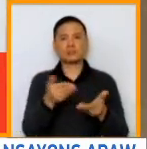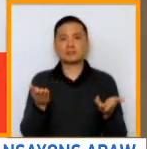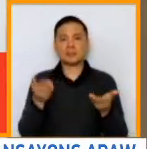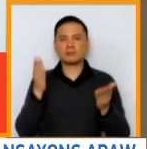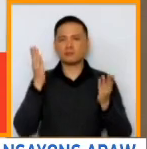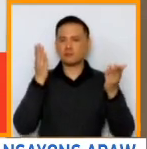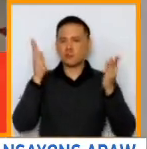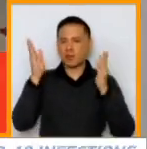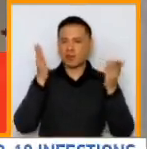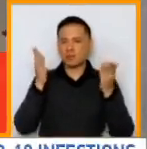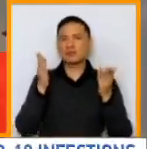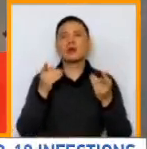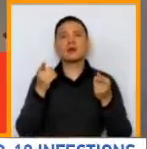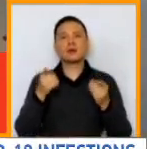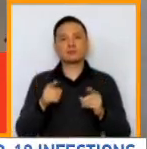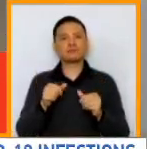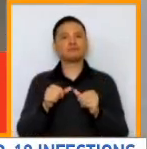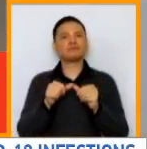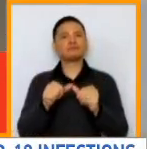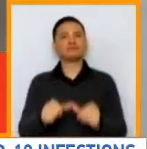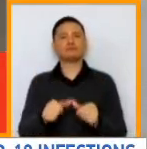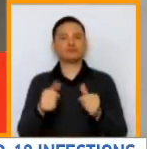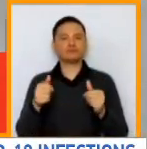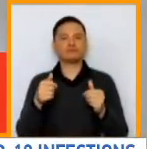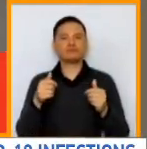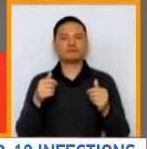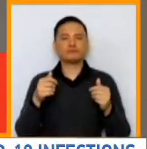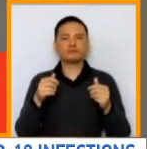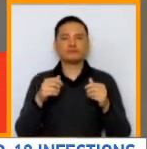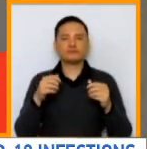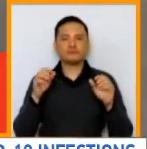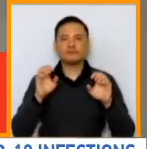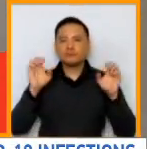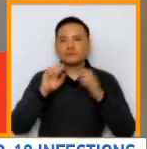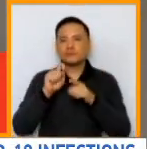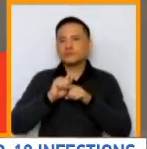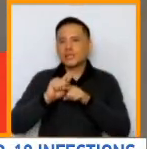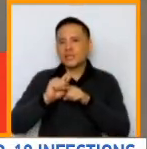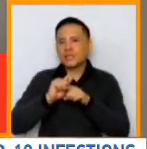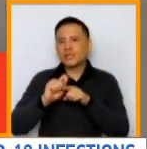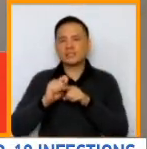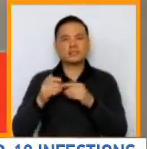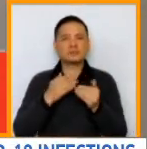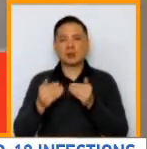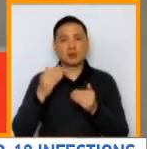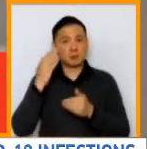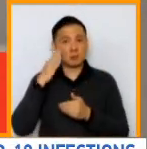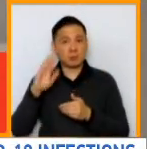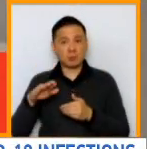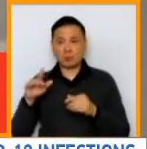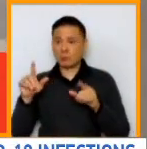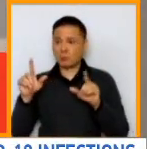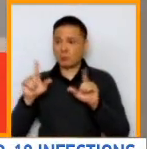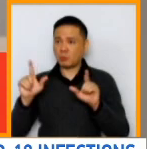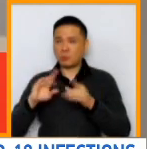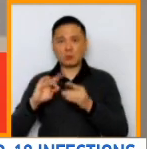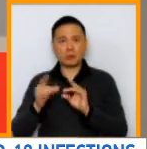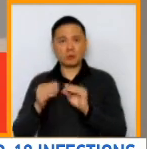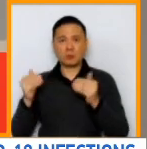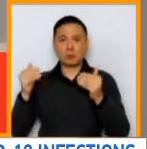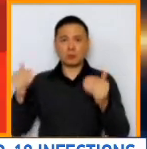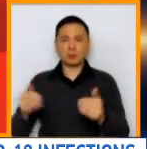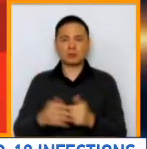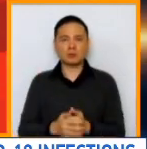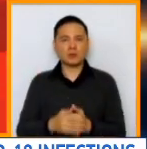magpakondisyon kahit walang kasiguruhan ng Olympics noong mga panahong iyon. Kinailangang mag-improvise ni Hidilyn para lang maipagpatuloy ang